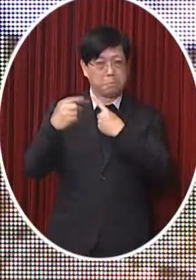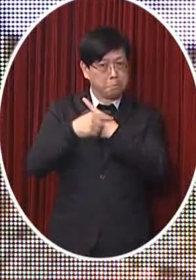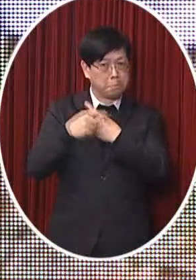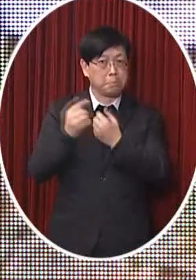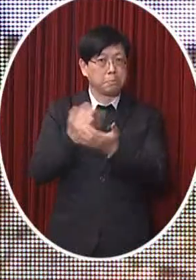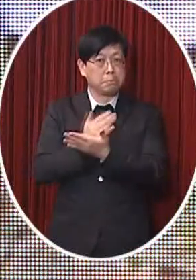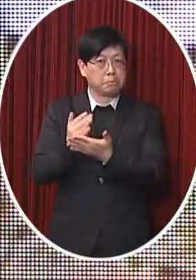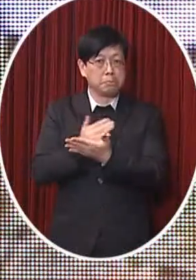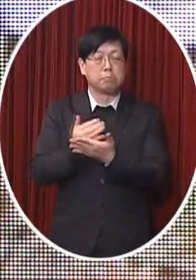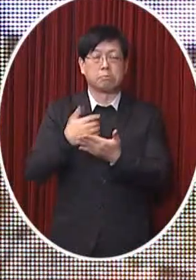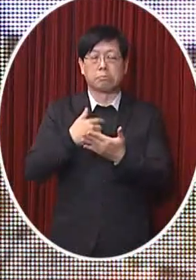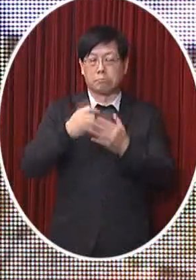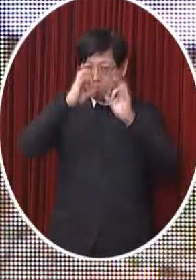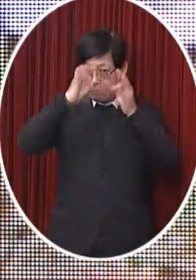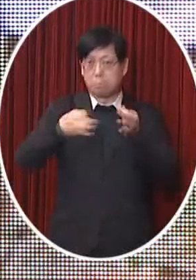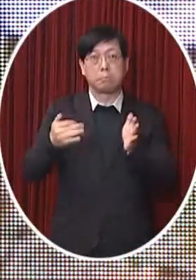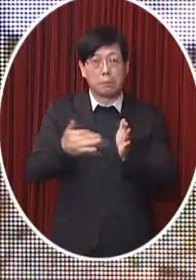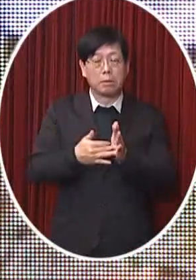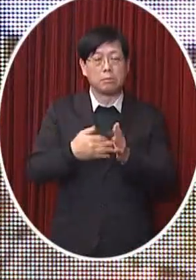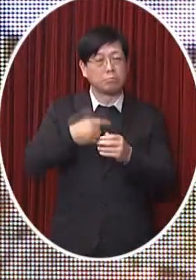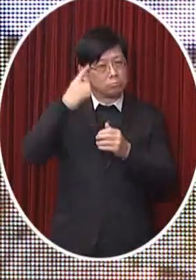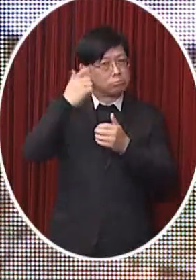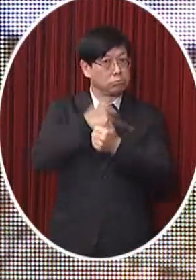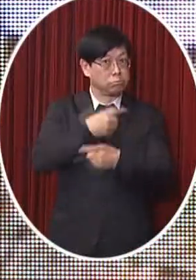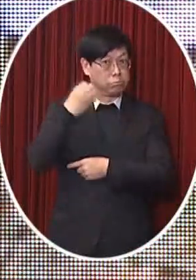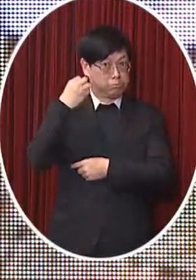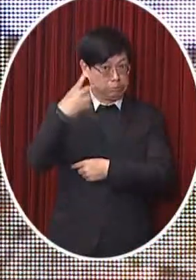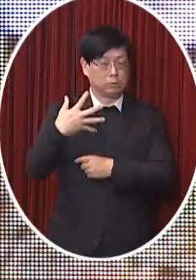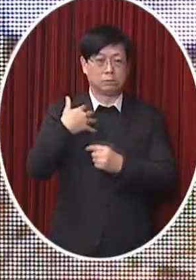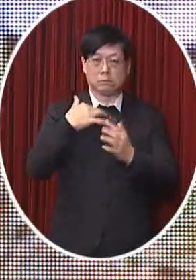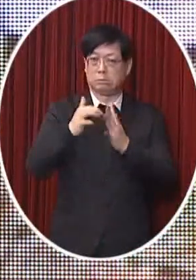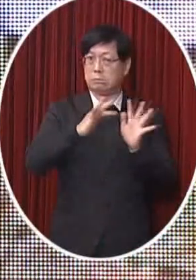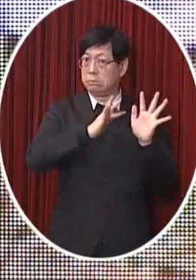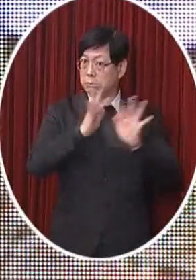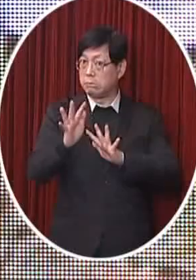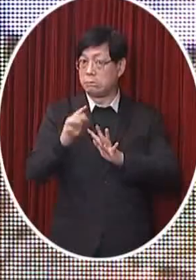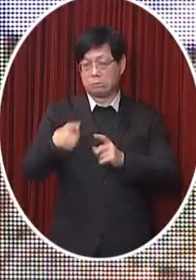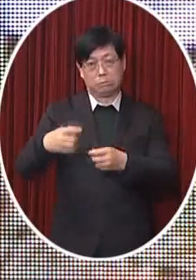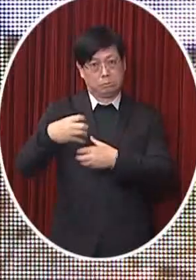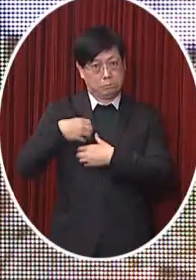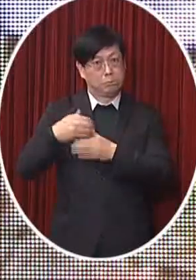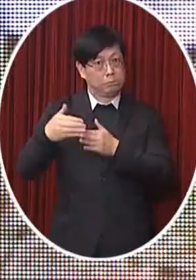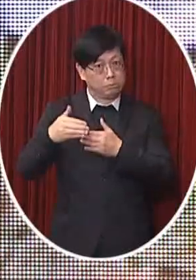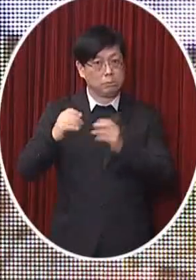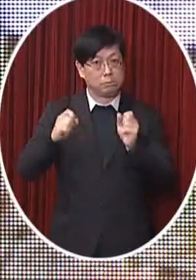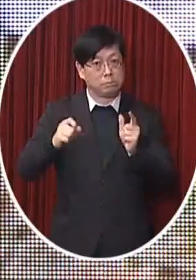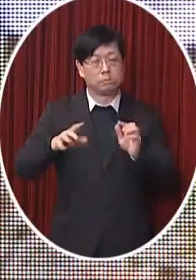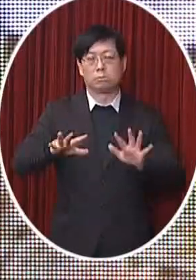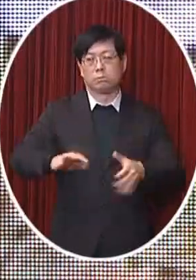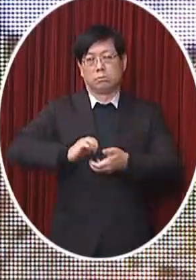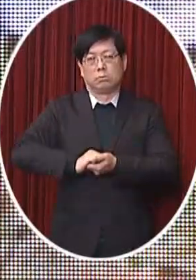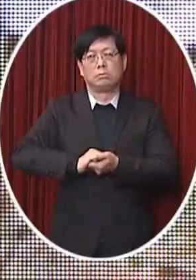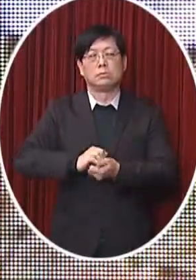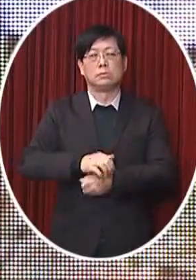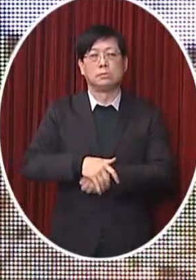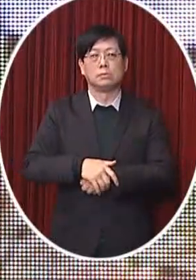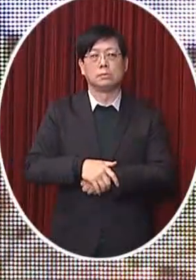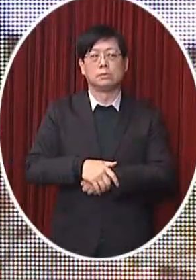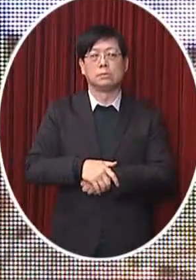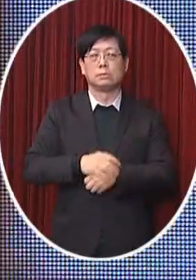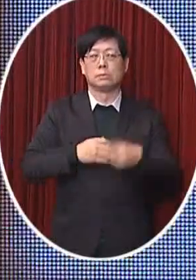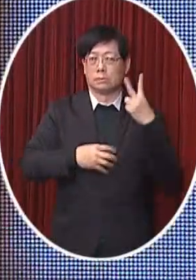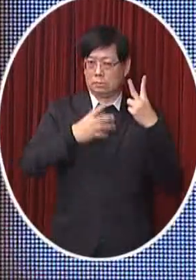跟检讨，考量在新的战略架构的兵力需求，我们决定